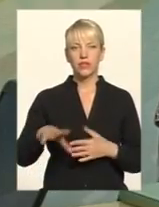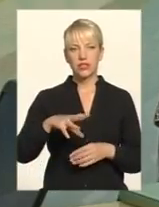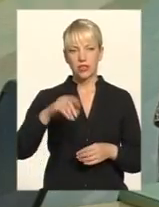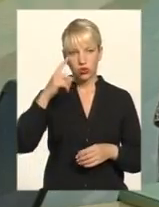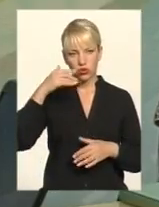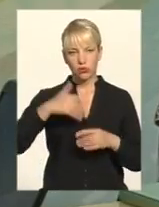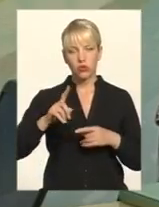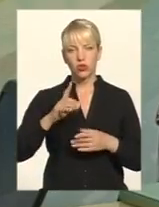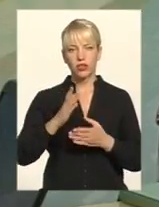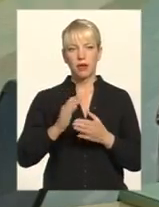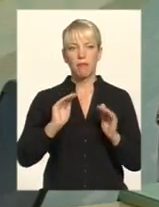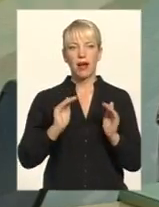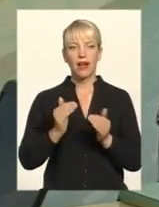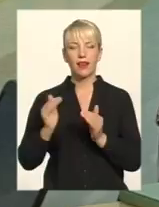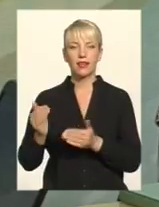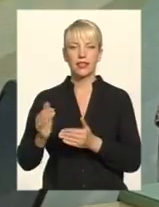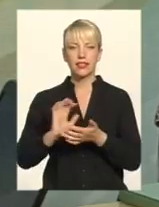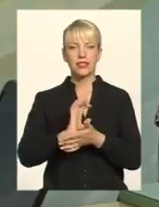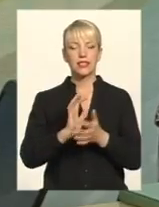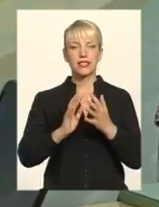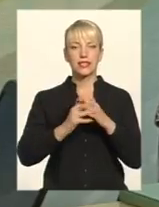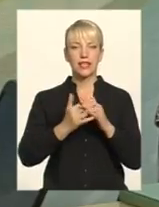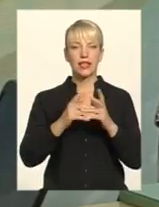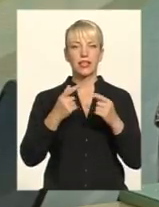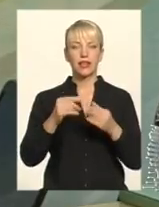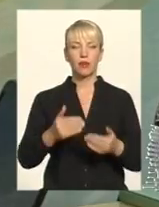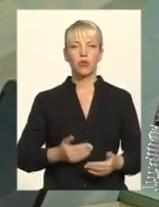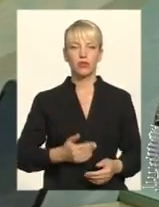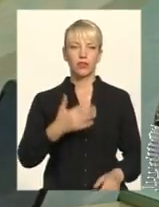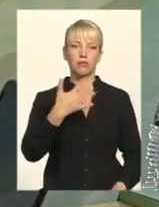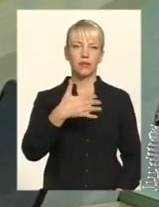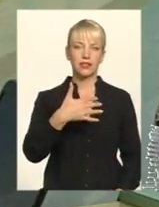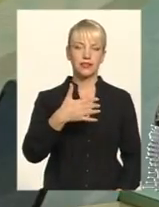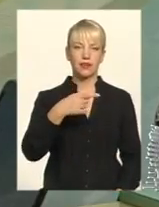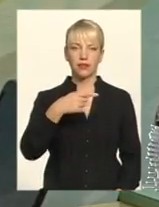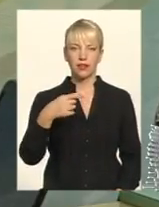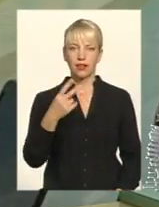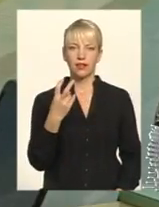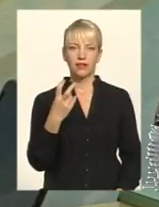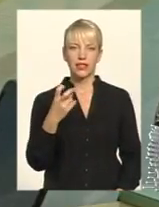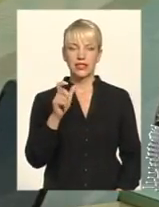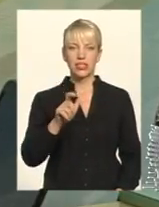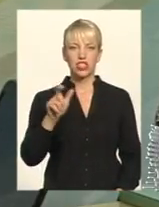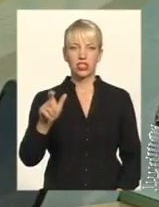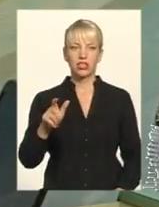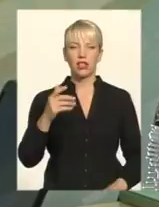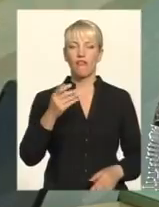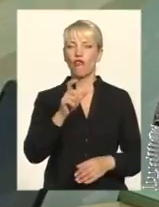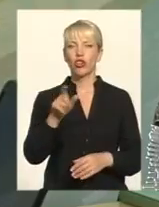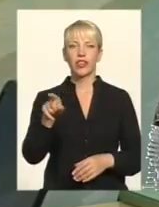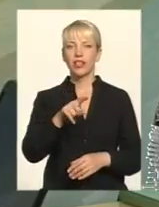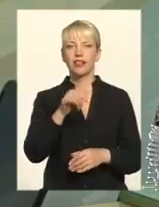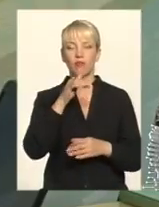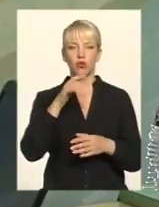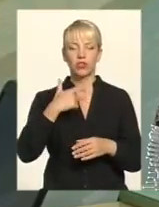що є малі села, які, де проживають від 50 до 200 жителів, вони не можуть самі себе прогодувати. Вони є більшістю